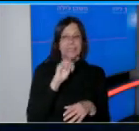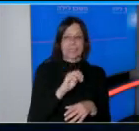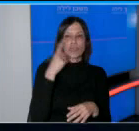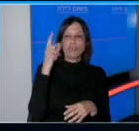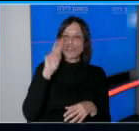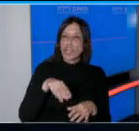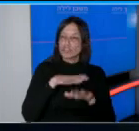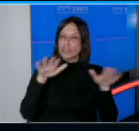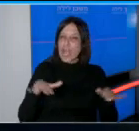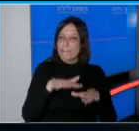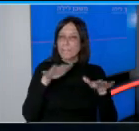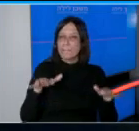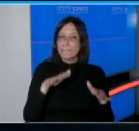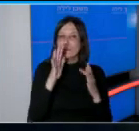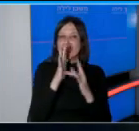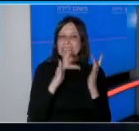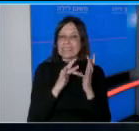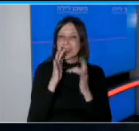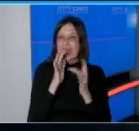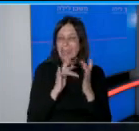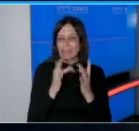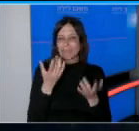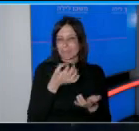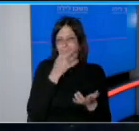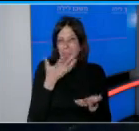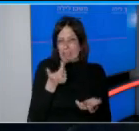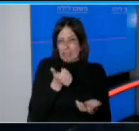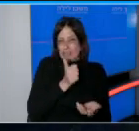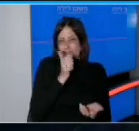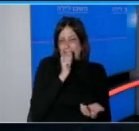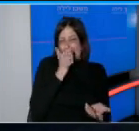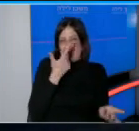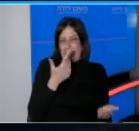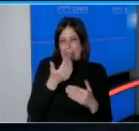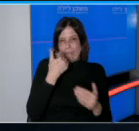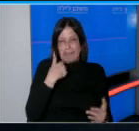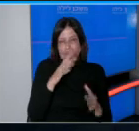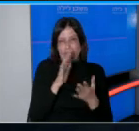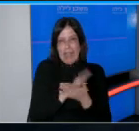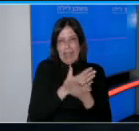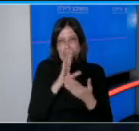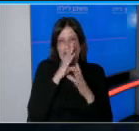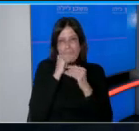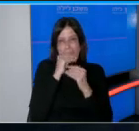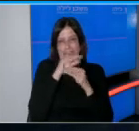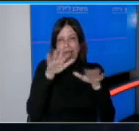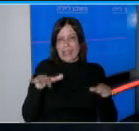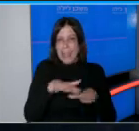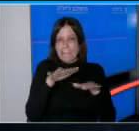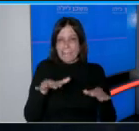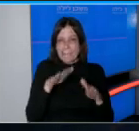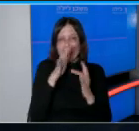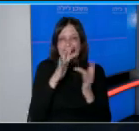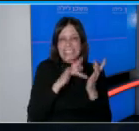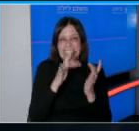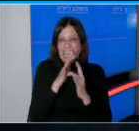בנצרת. תגידי לי, מה שתית לפני שהחלטת לדבר על הים בנצרת? אני זה לא